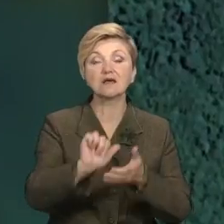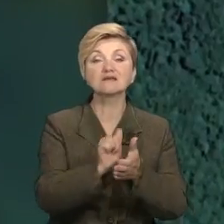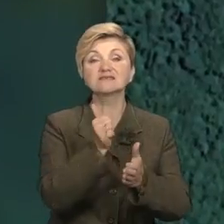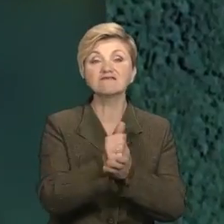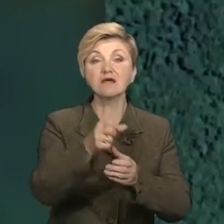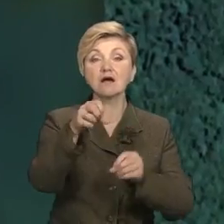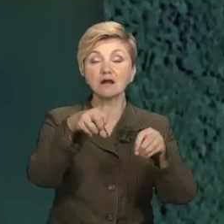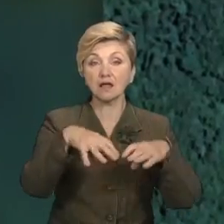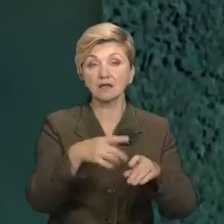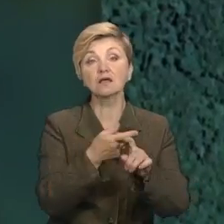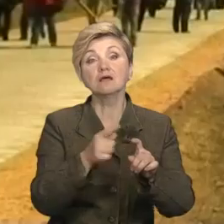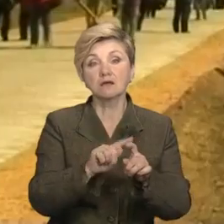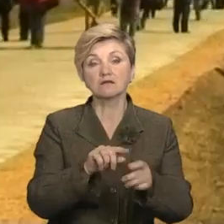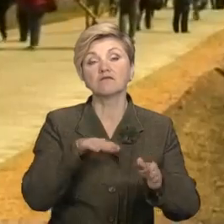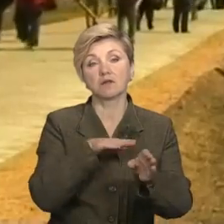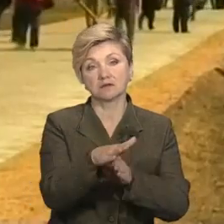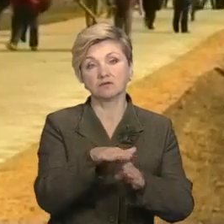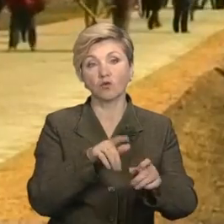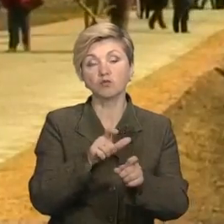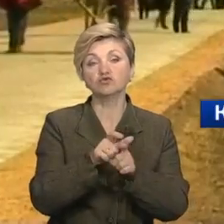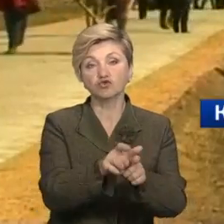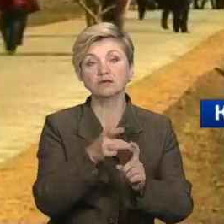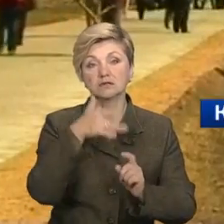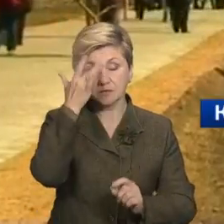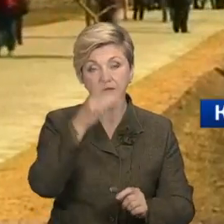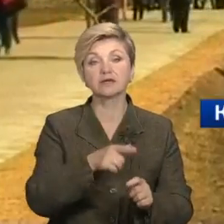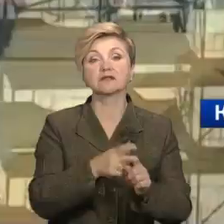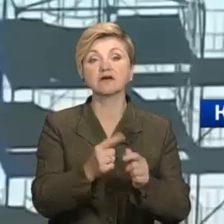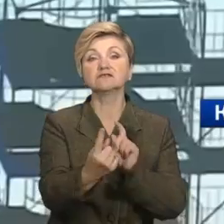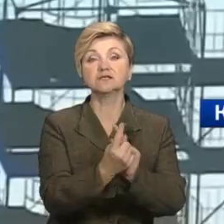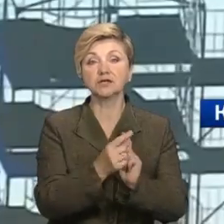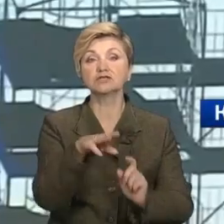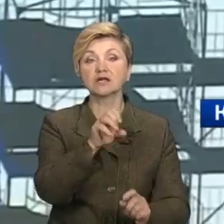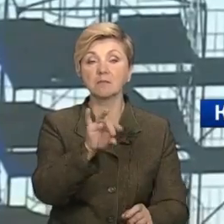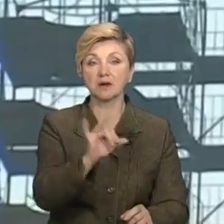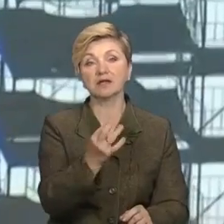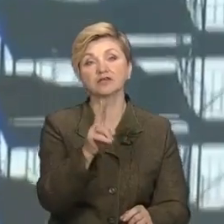выполняет обещание данное сша в июне на встрече лидеров двух стран дональда трампа и ким чен ыном